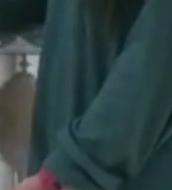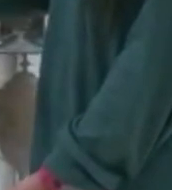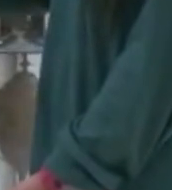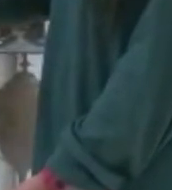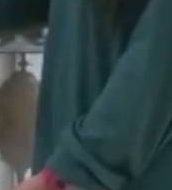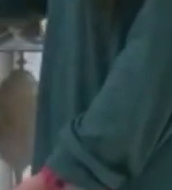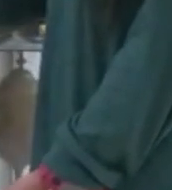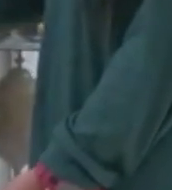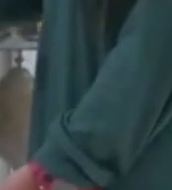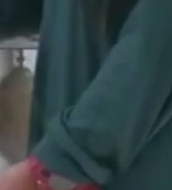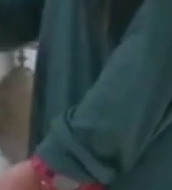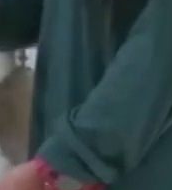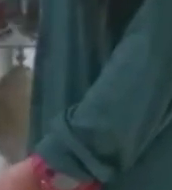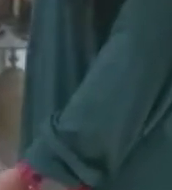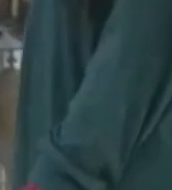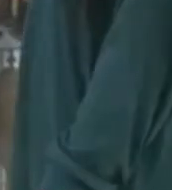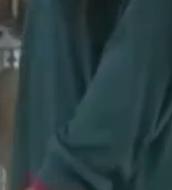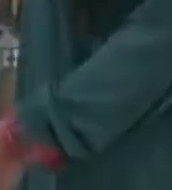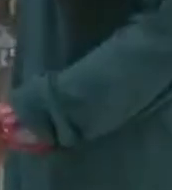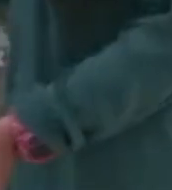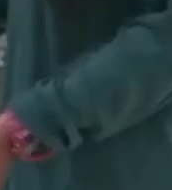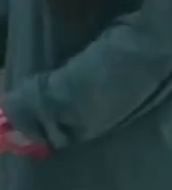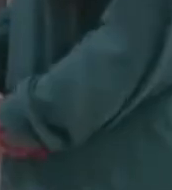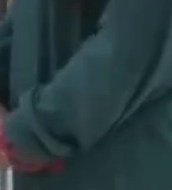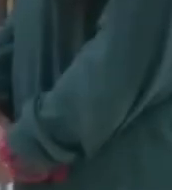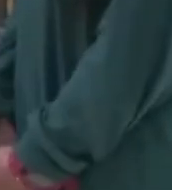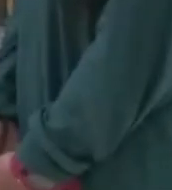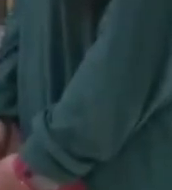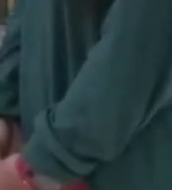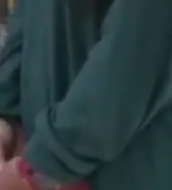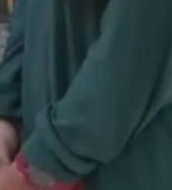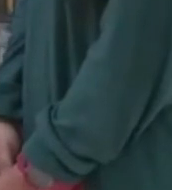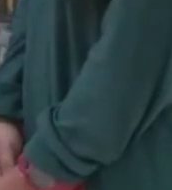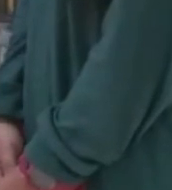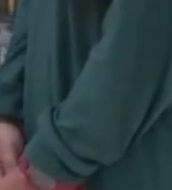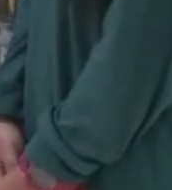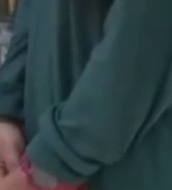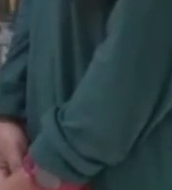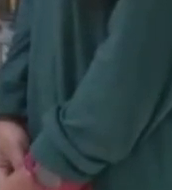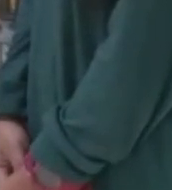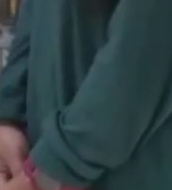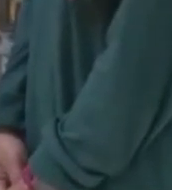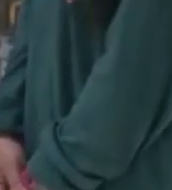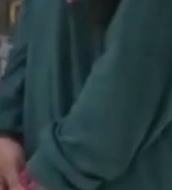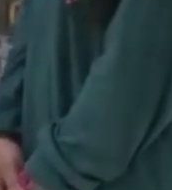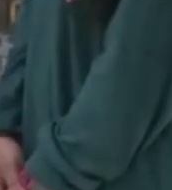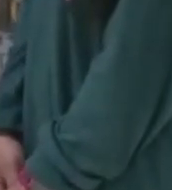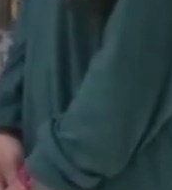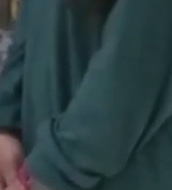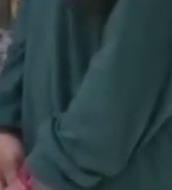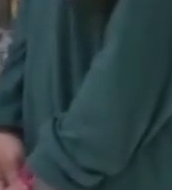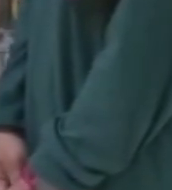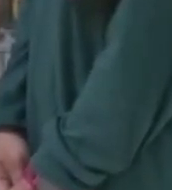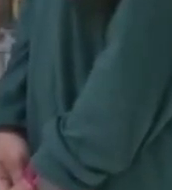kita lihat dari sudut pesan dari hidup sehat terhadap diri dan masyarakat saya setuju Marilah kita pergi minum pesan